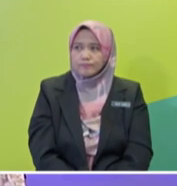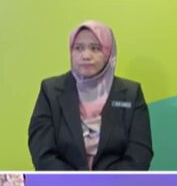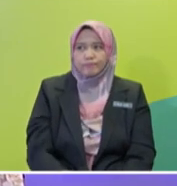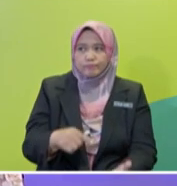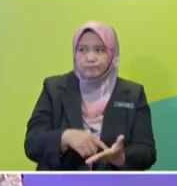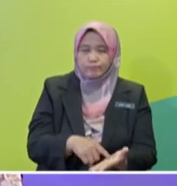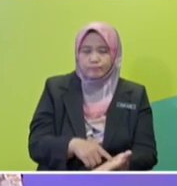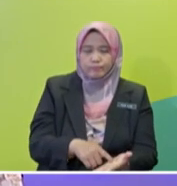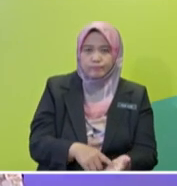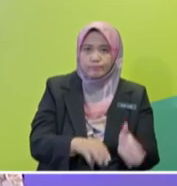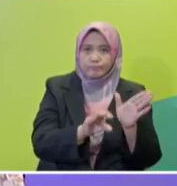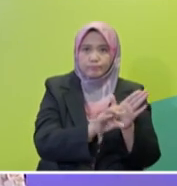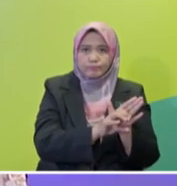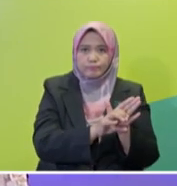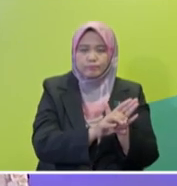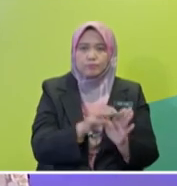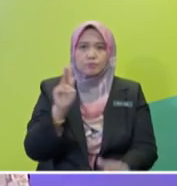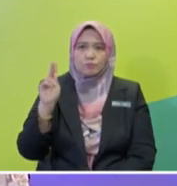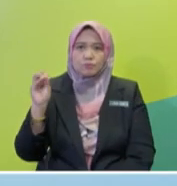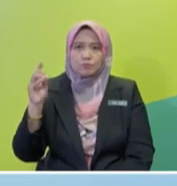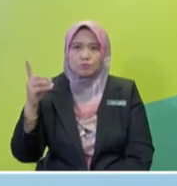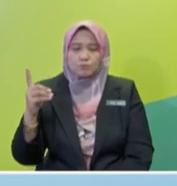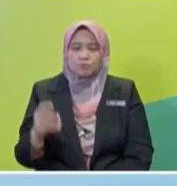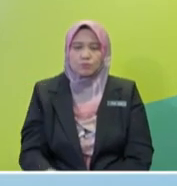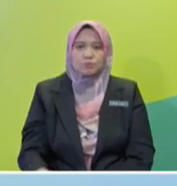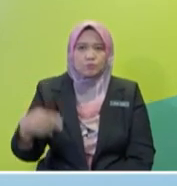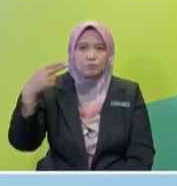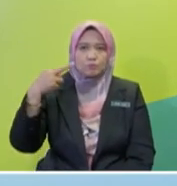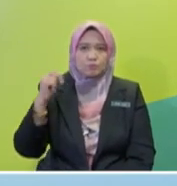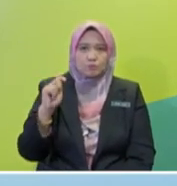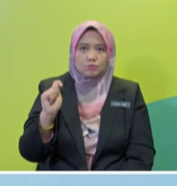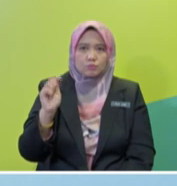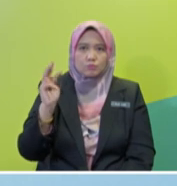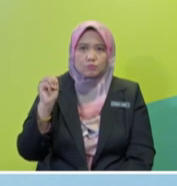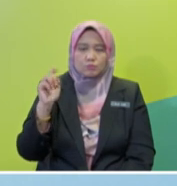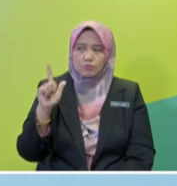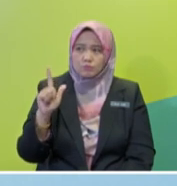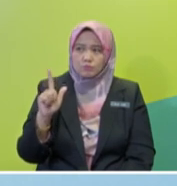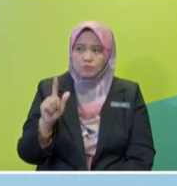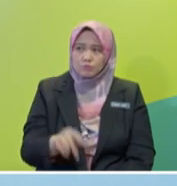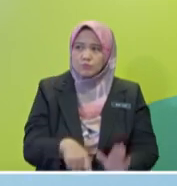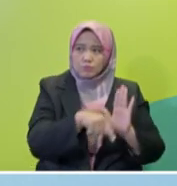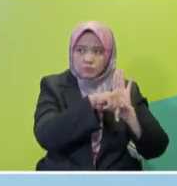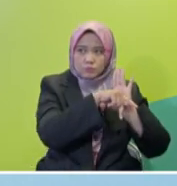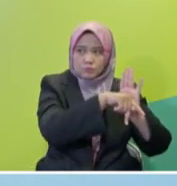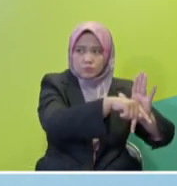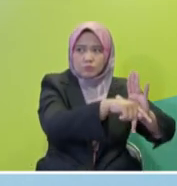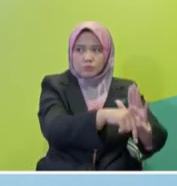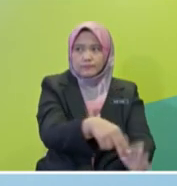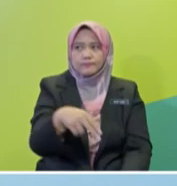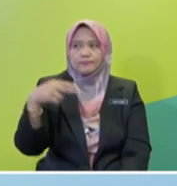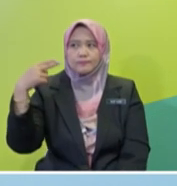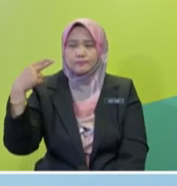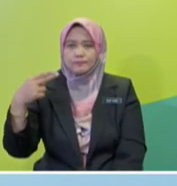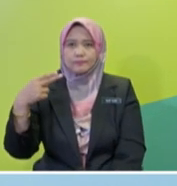good sistem l dengan memaparkan paragraf heading Oke